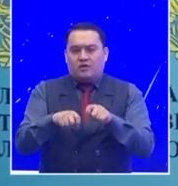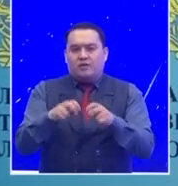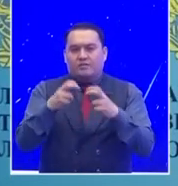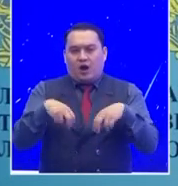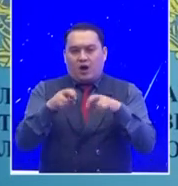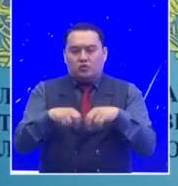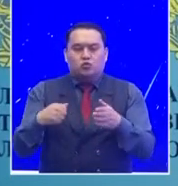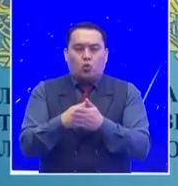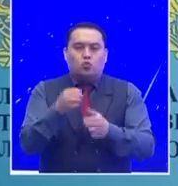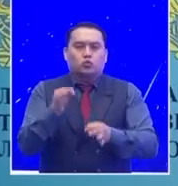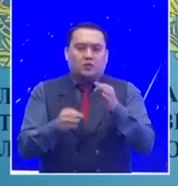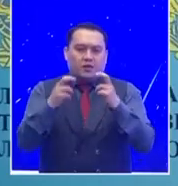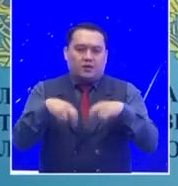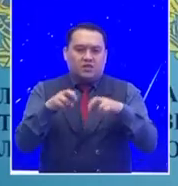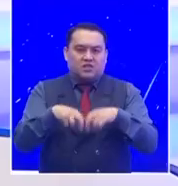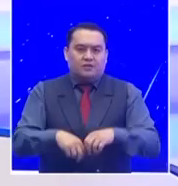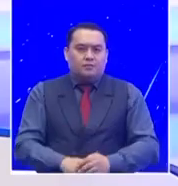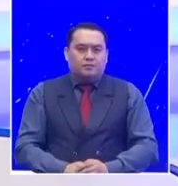выясняться в ходе досудебного расследования.